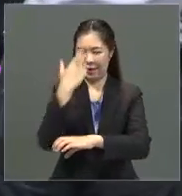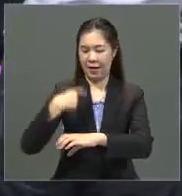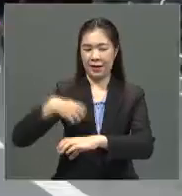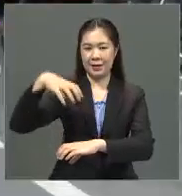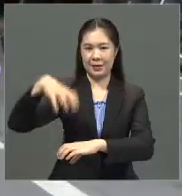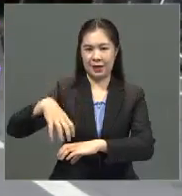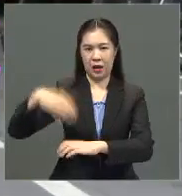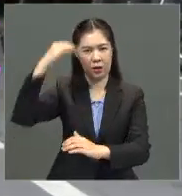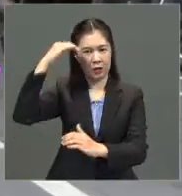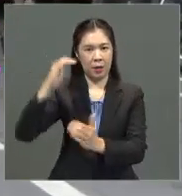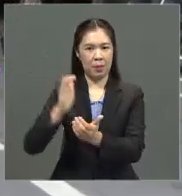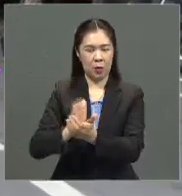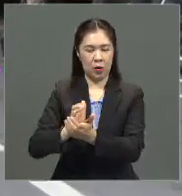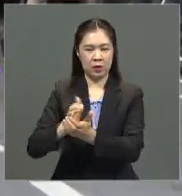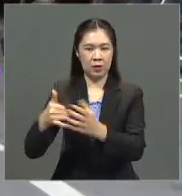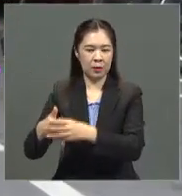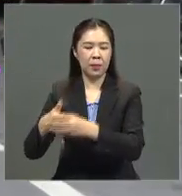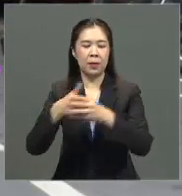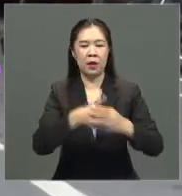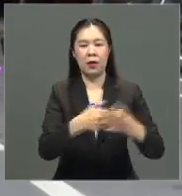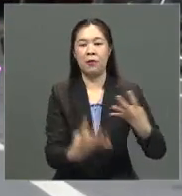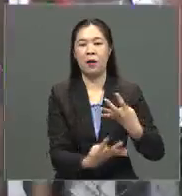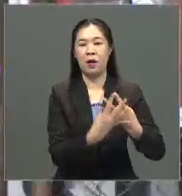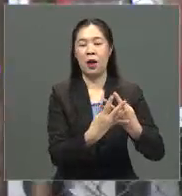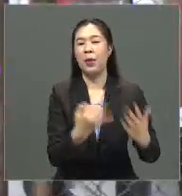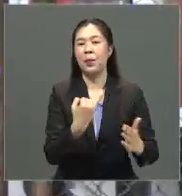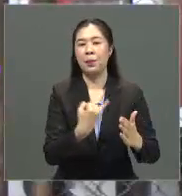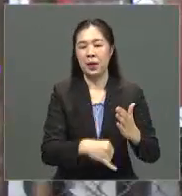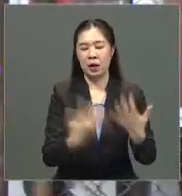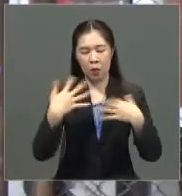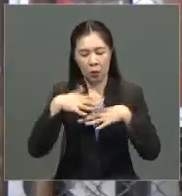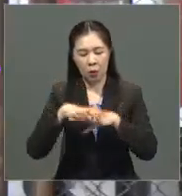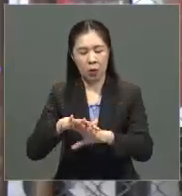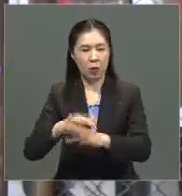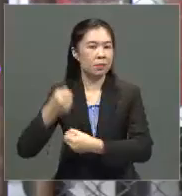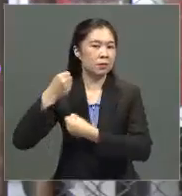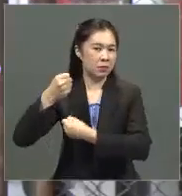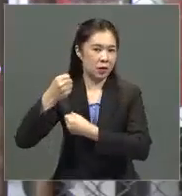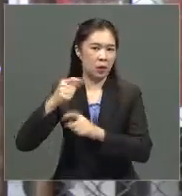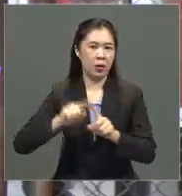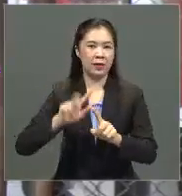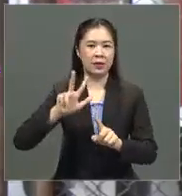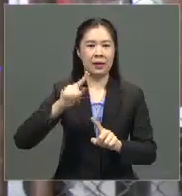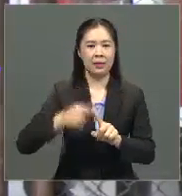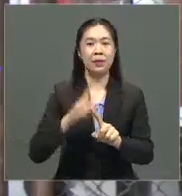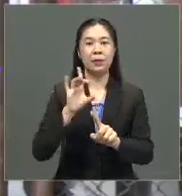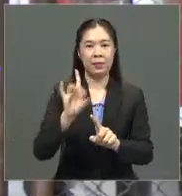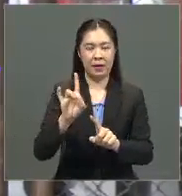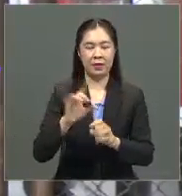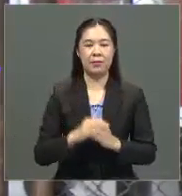ตำรวจสน.ชนะสงครามก็ได้เตรียมคุมตัวมาฝากขังจากความผิดที่ร่วมชุมนุมเมื่อวันที่ 3สิงหาคม